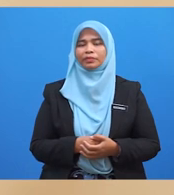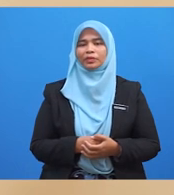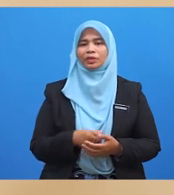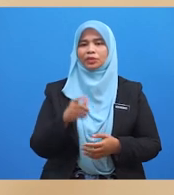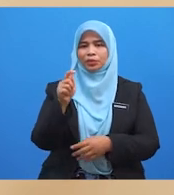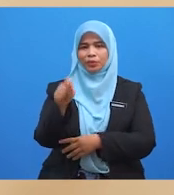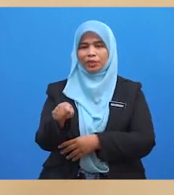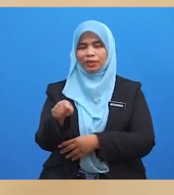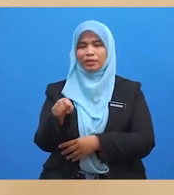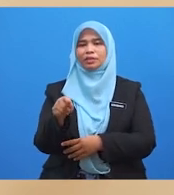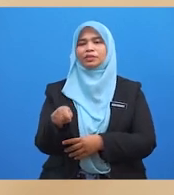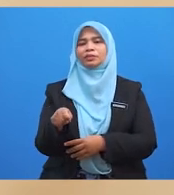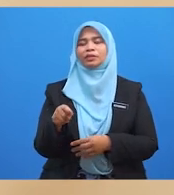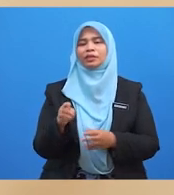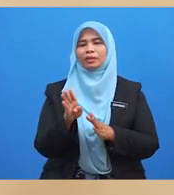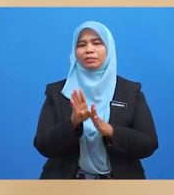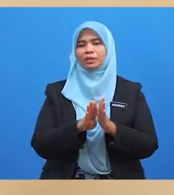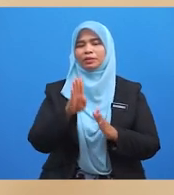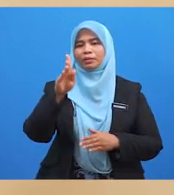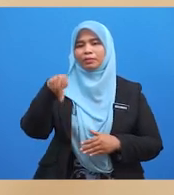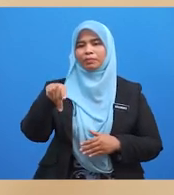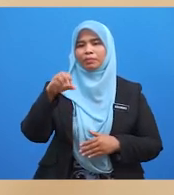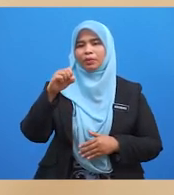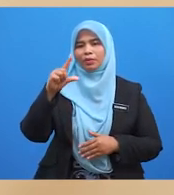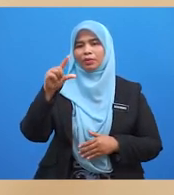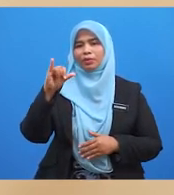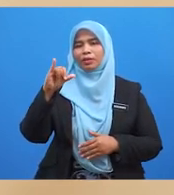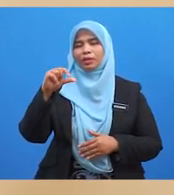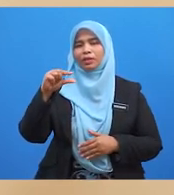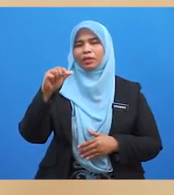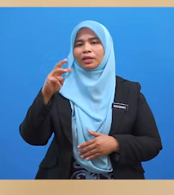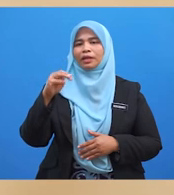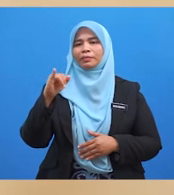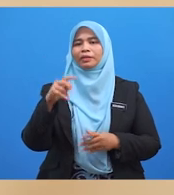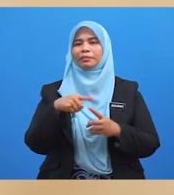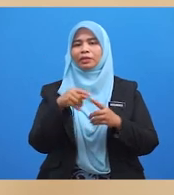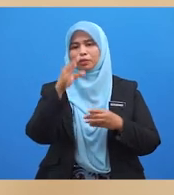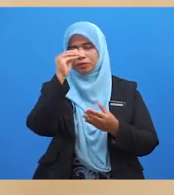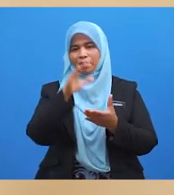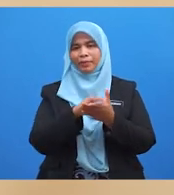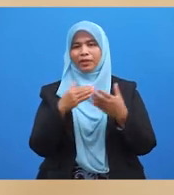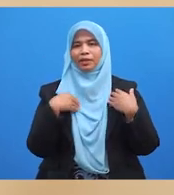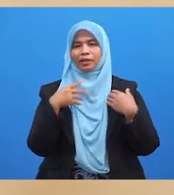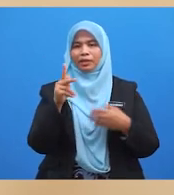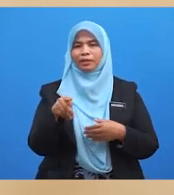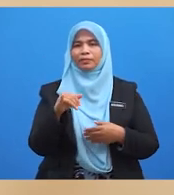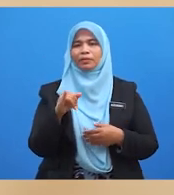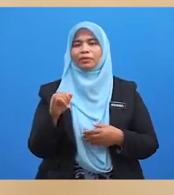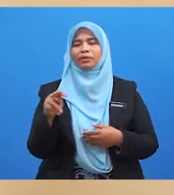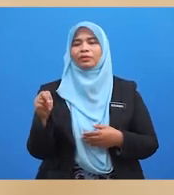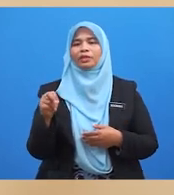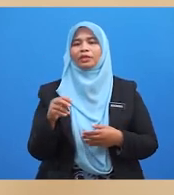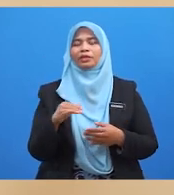sunat. Sunat berpoligami apabila suami mempunyai keperluan, iaitu